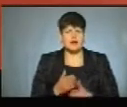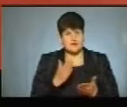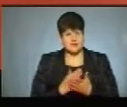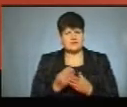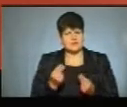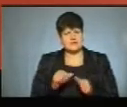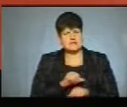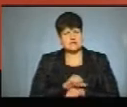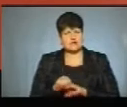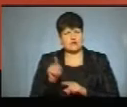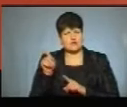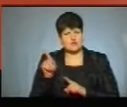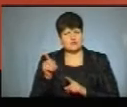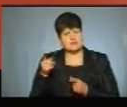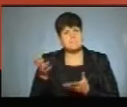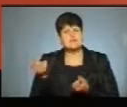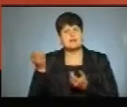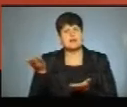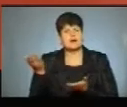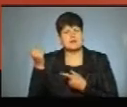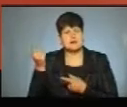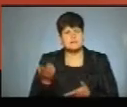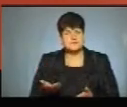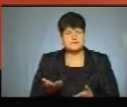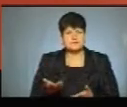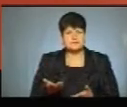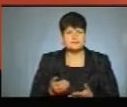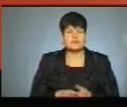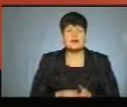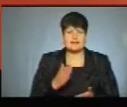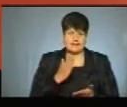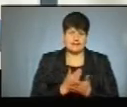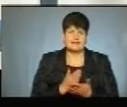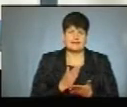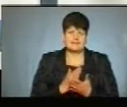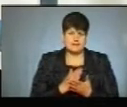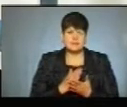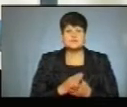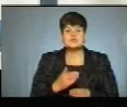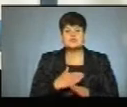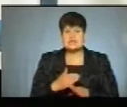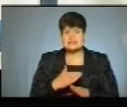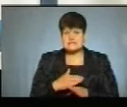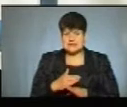фінансування за кордоном, є яка там підтримка, чи фінансує держава скаутський рух? Тобто частина,